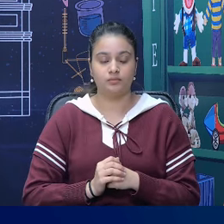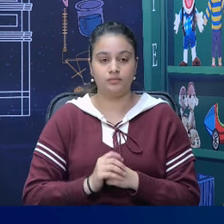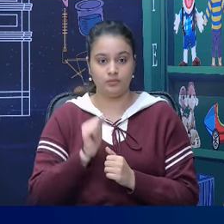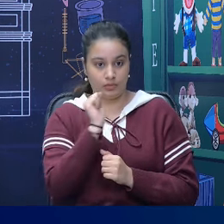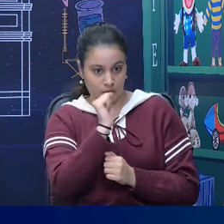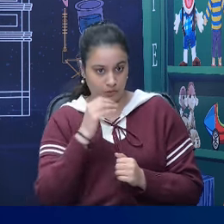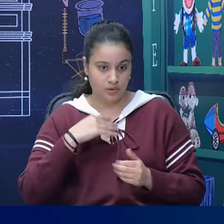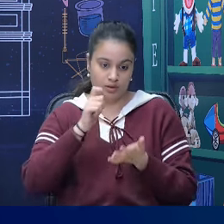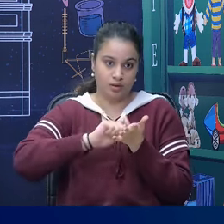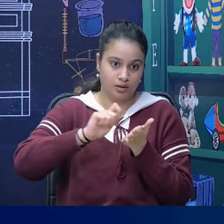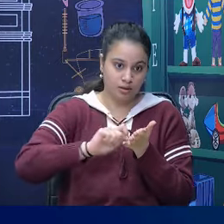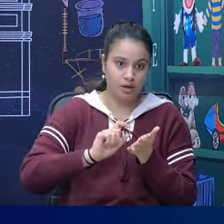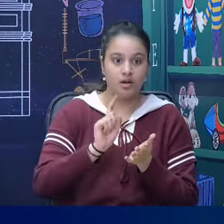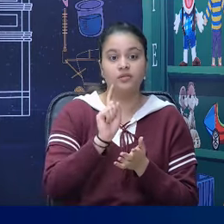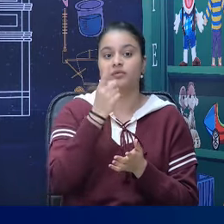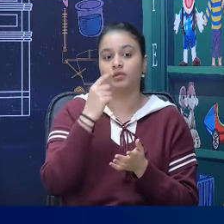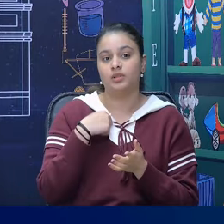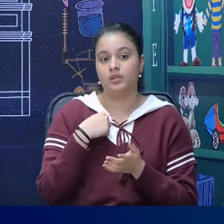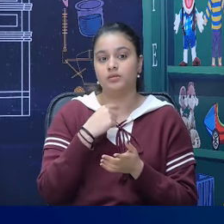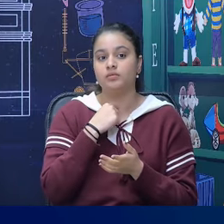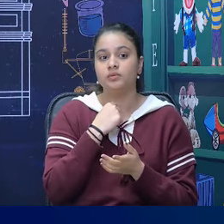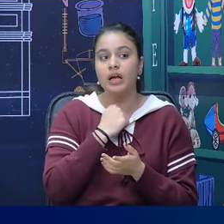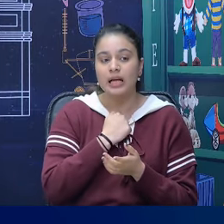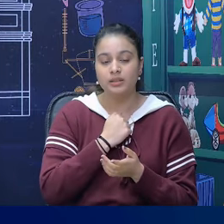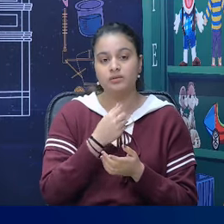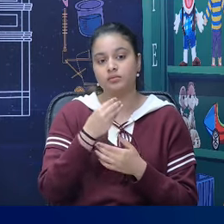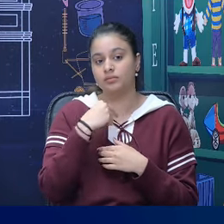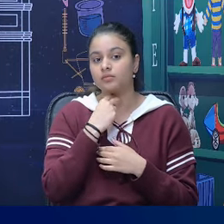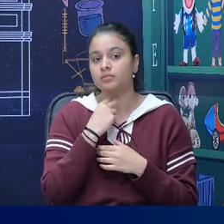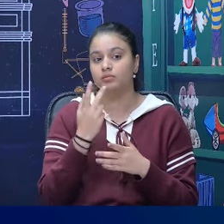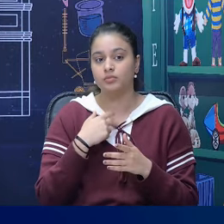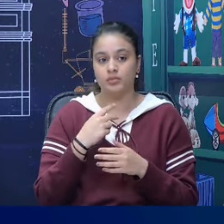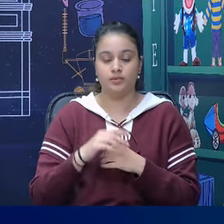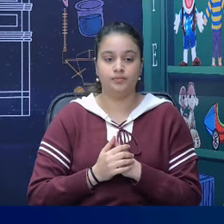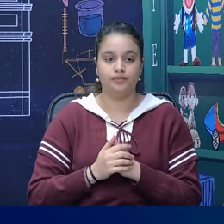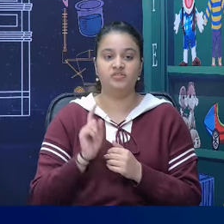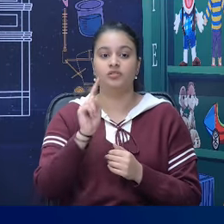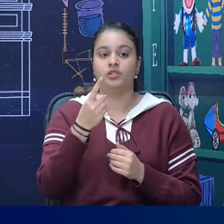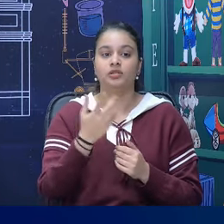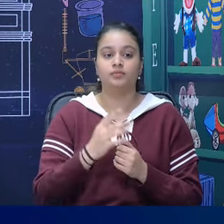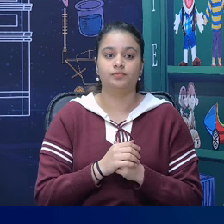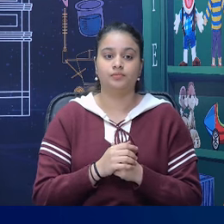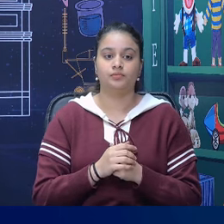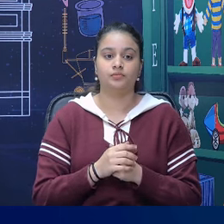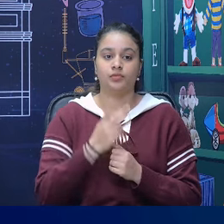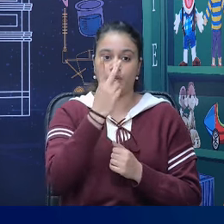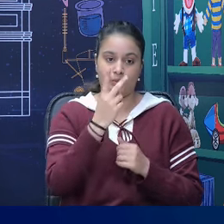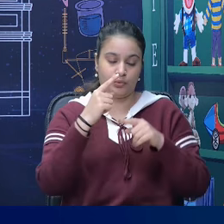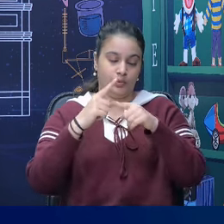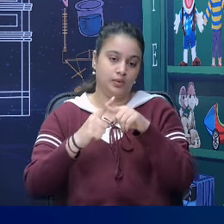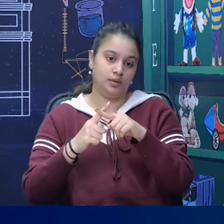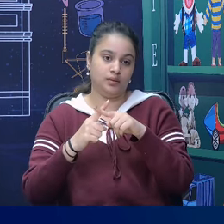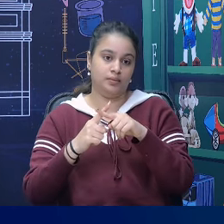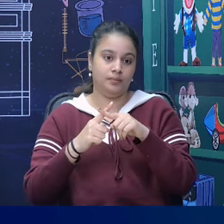पहले एक्सप्रेशन पर बात कीजिए या अपने मन में बोलिए पहला एक्सप्रेशन मैं लिख रही हूं यहां पे 2x